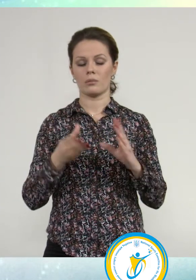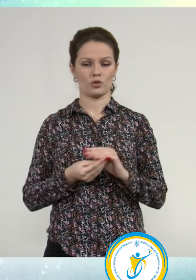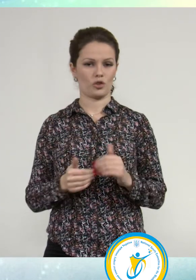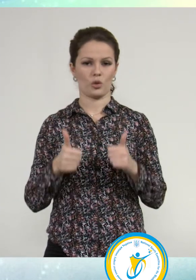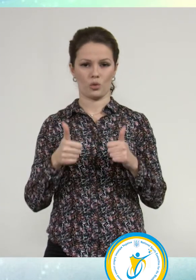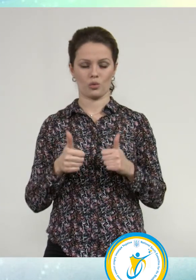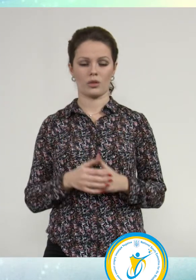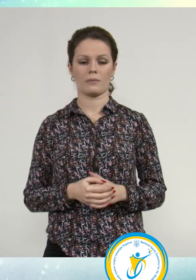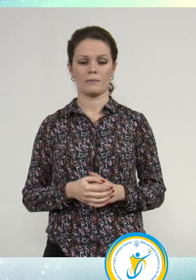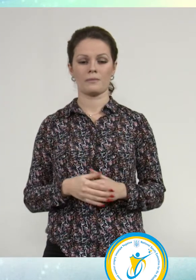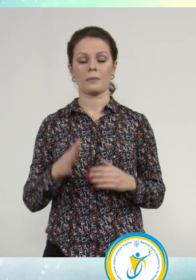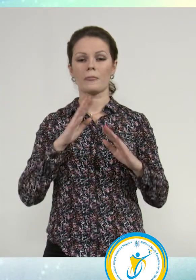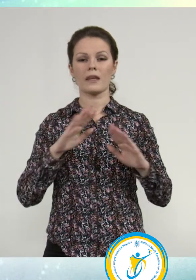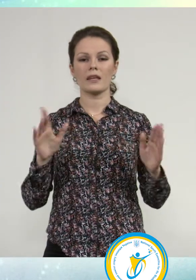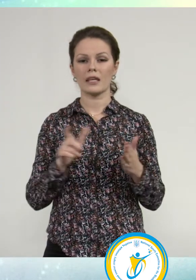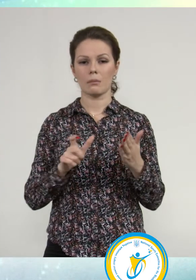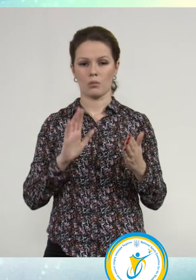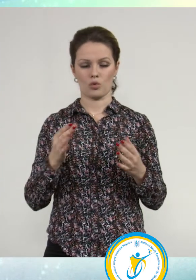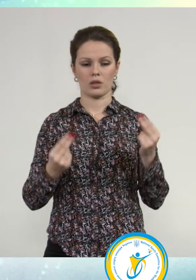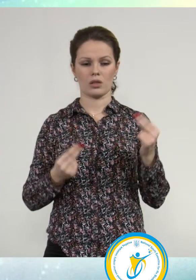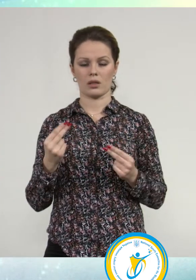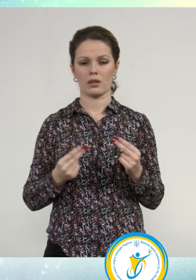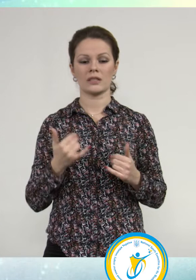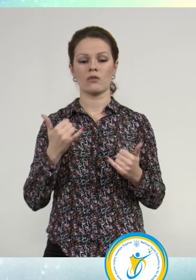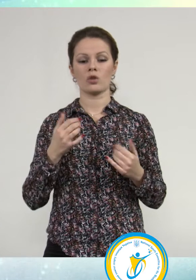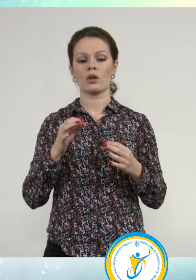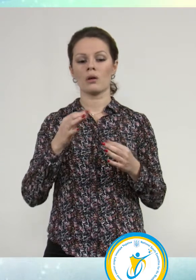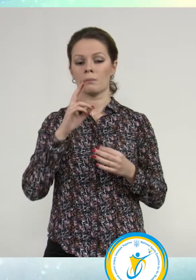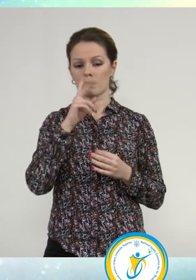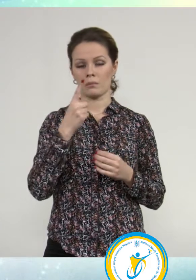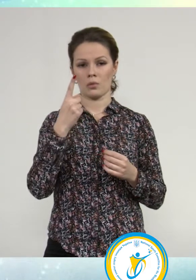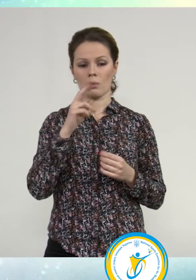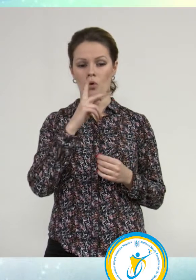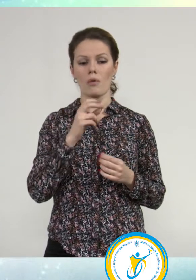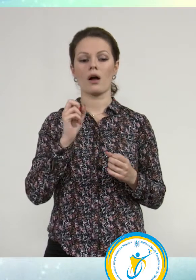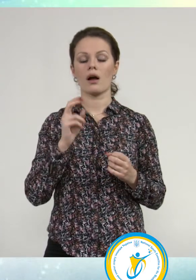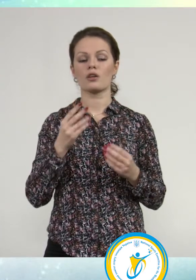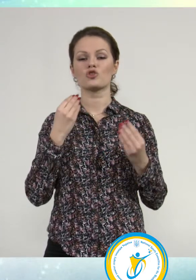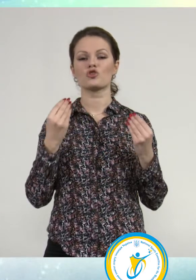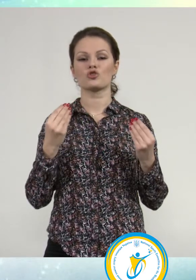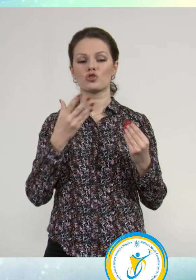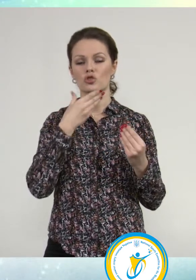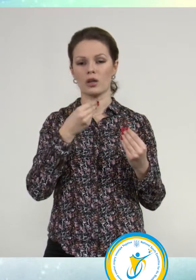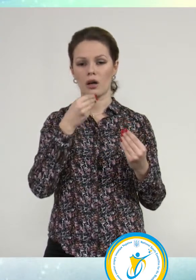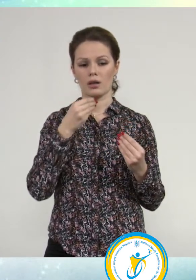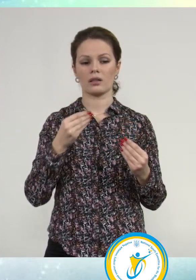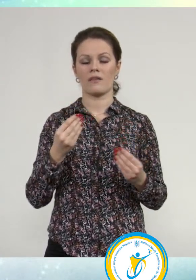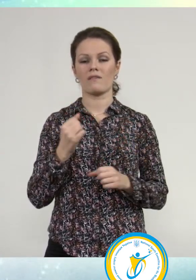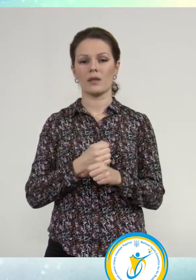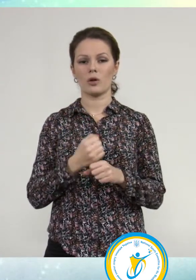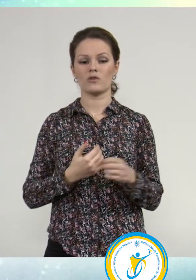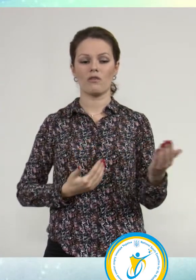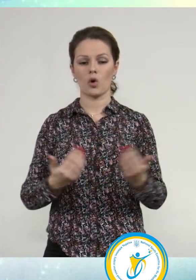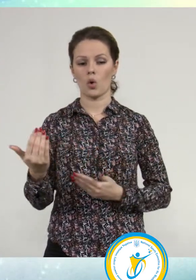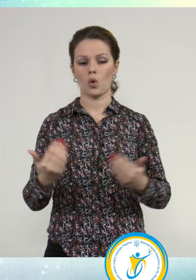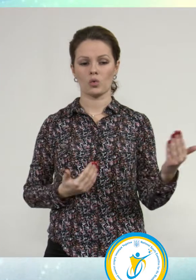круто. Гімн буде грати. Сьогодні припустився одного промаху, але як шикарно відпрацював ходом, що